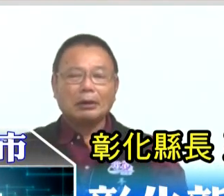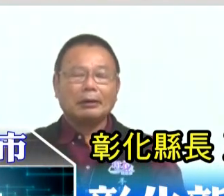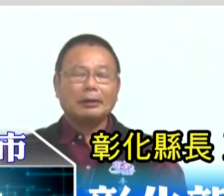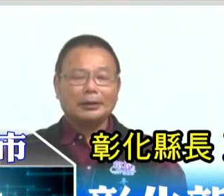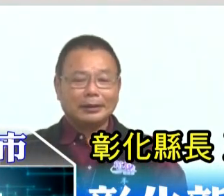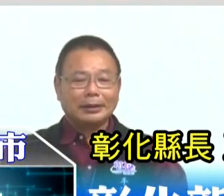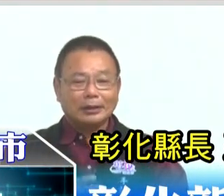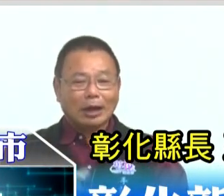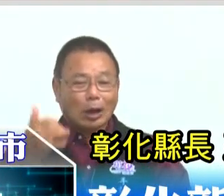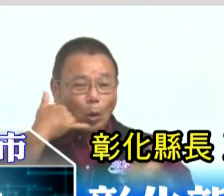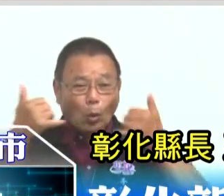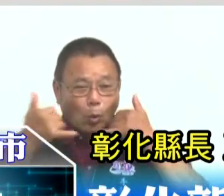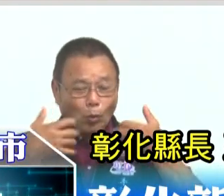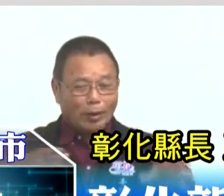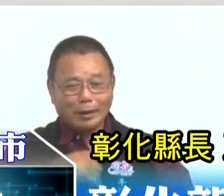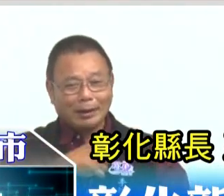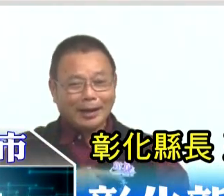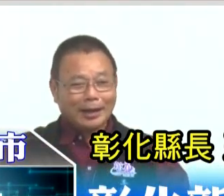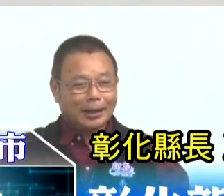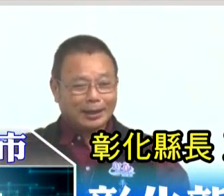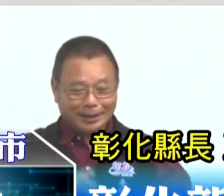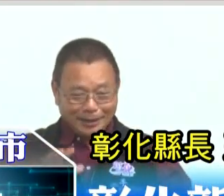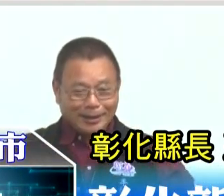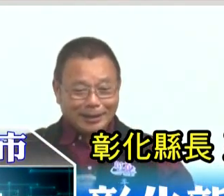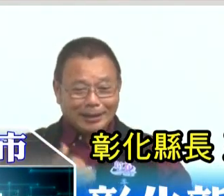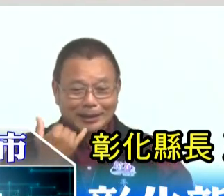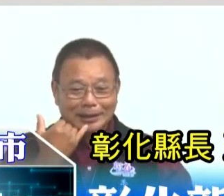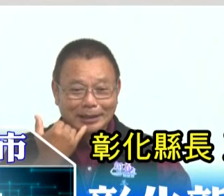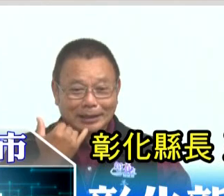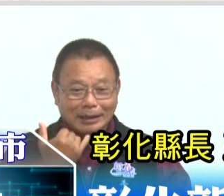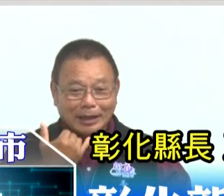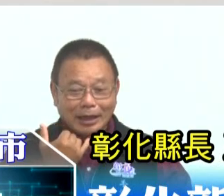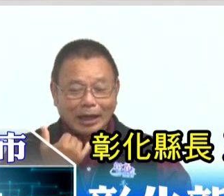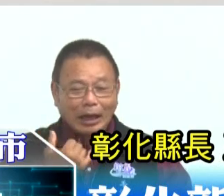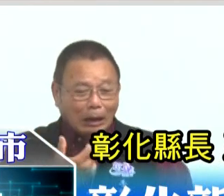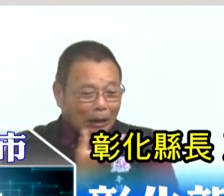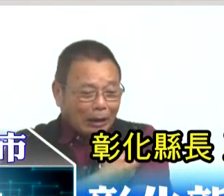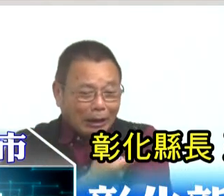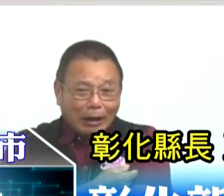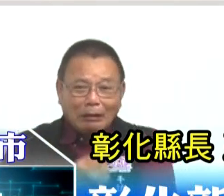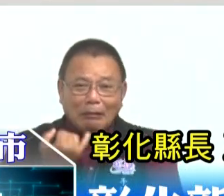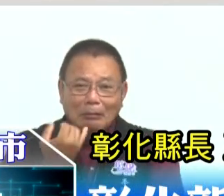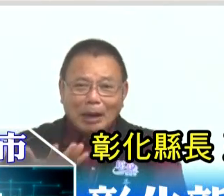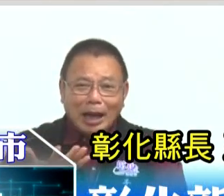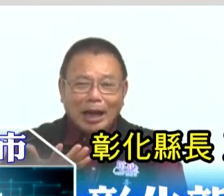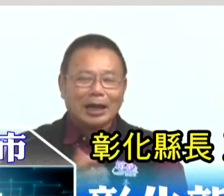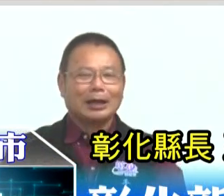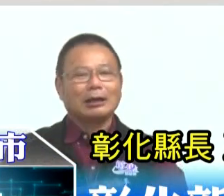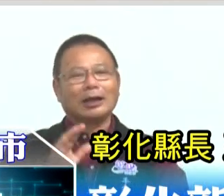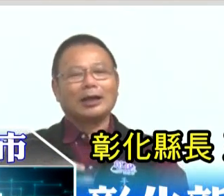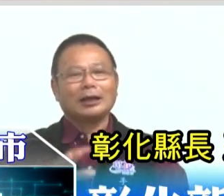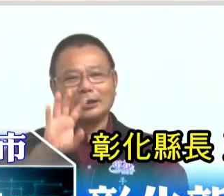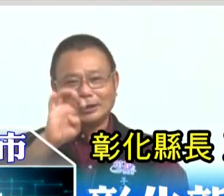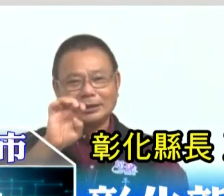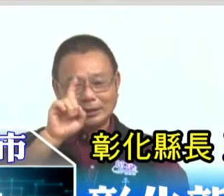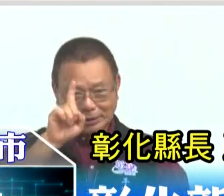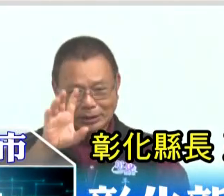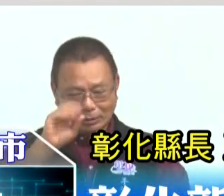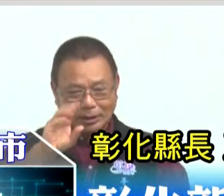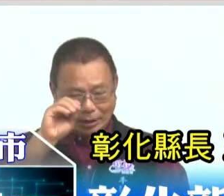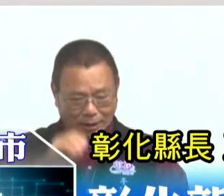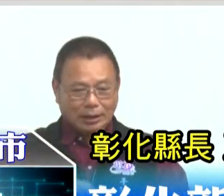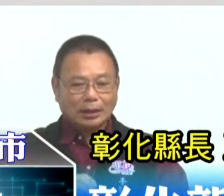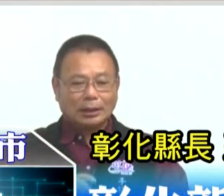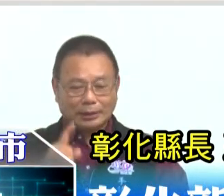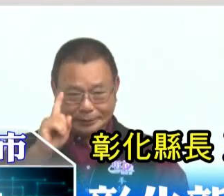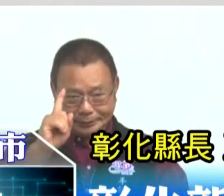今天我接了好多通电话啊，我们这一次可不可以打到疫苗？跟大家报告，这一波41万剂里